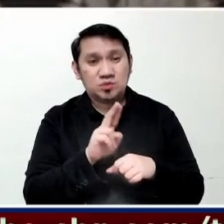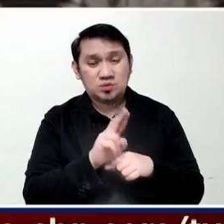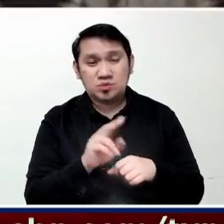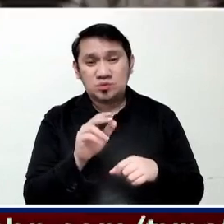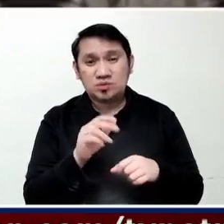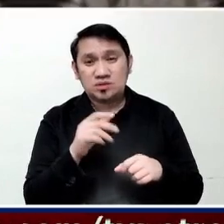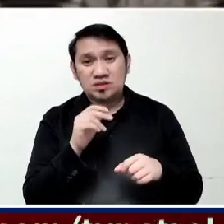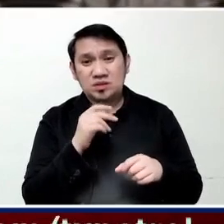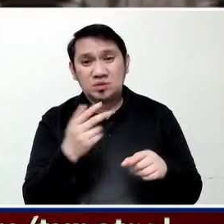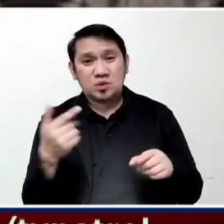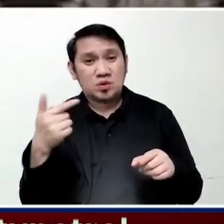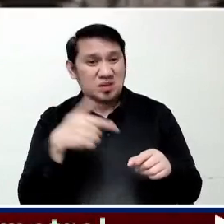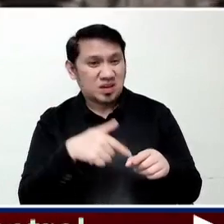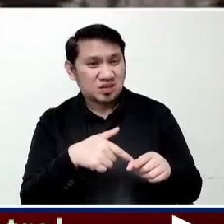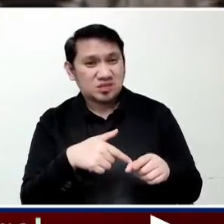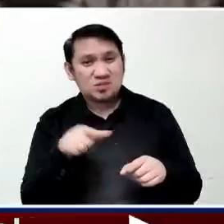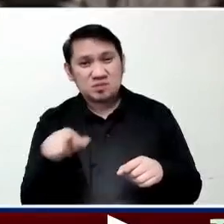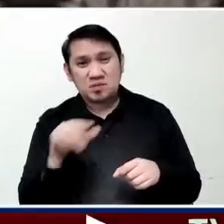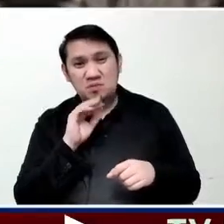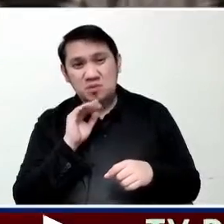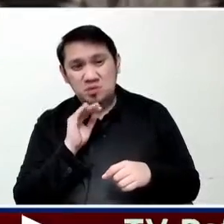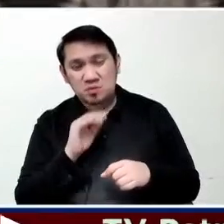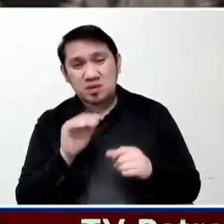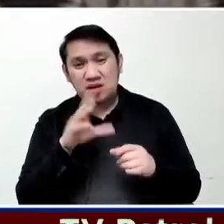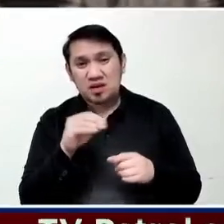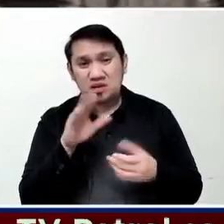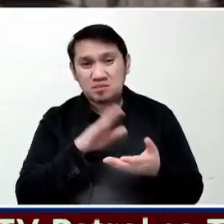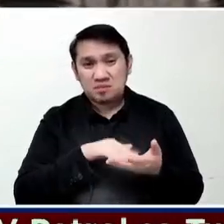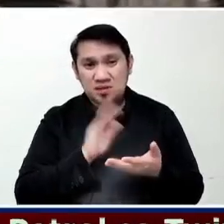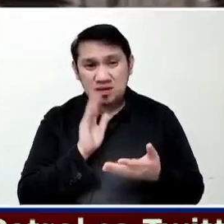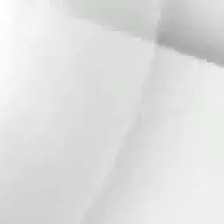gas na bukod sa marumi, mahal pa.